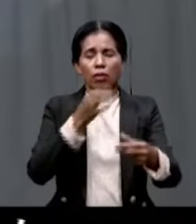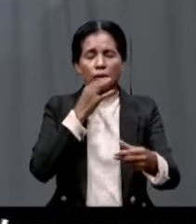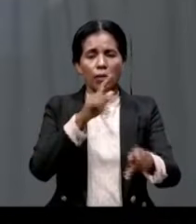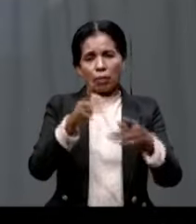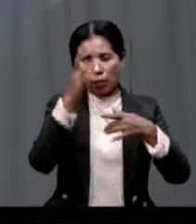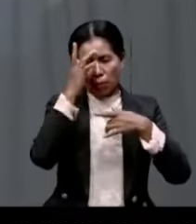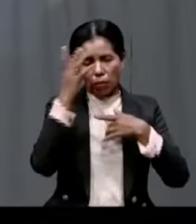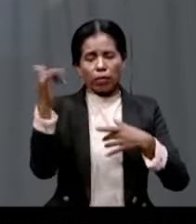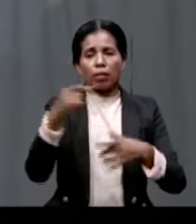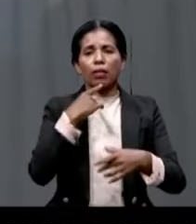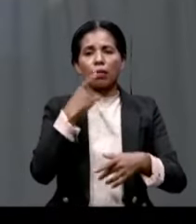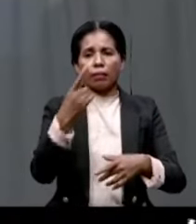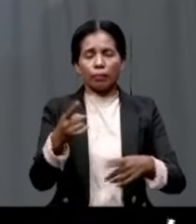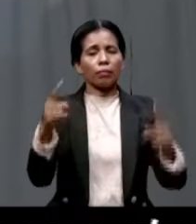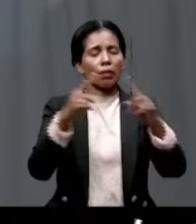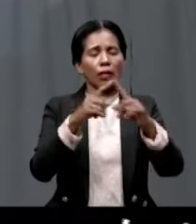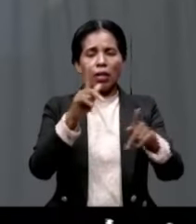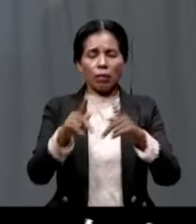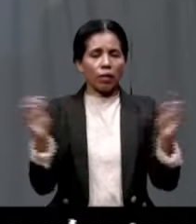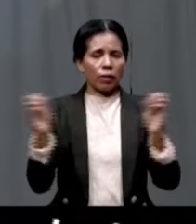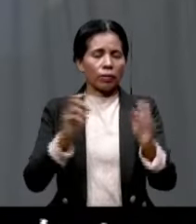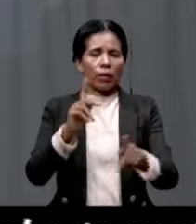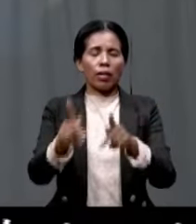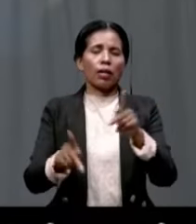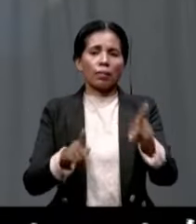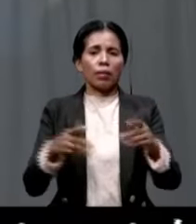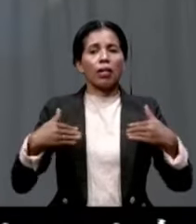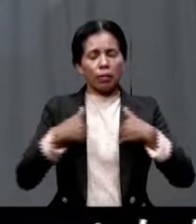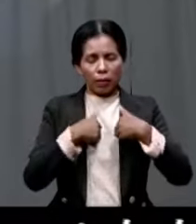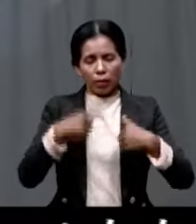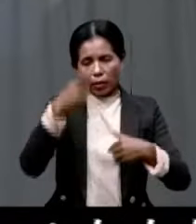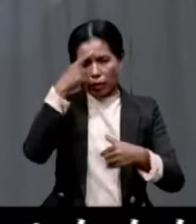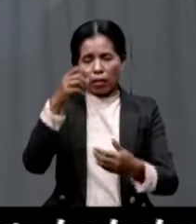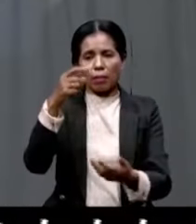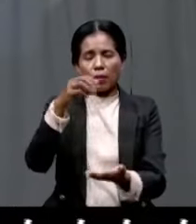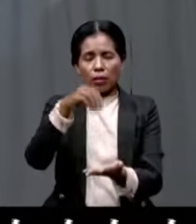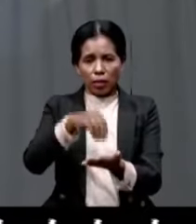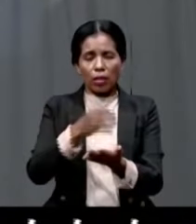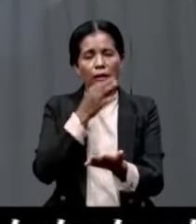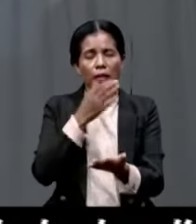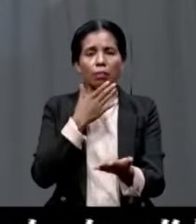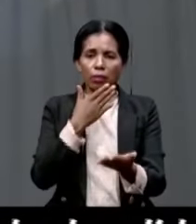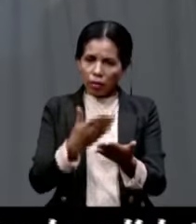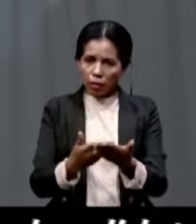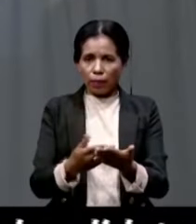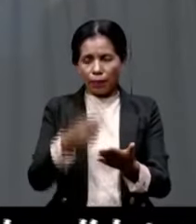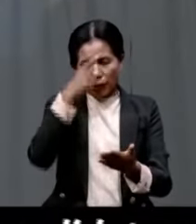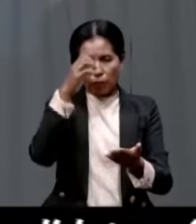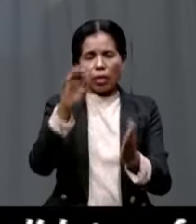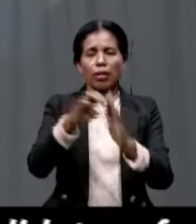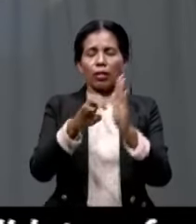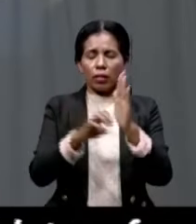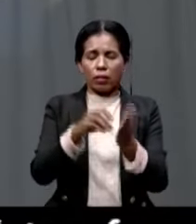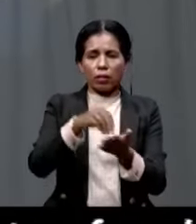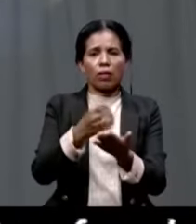ne até te ba dianka tak ne ba ema laos bani mal ne be tawa hang ne handa ne bema dia samba estado tawosan laos